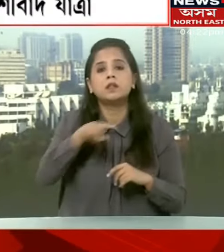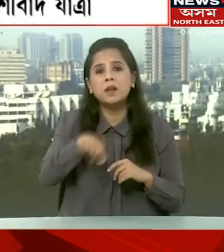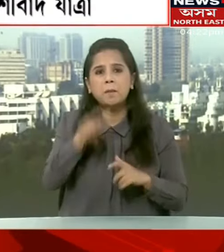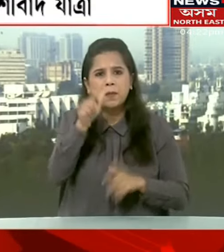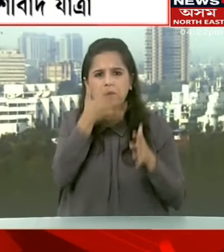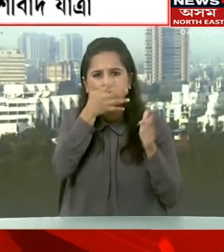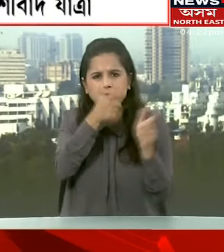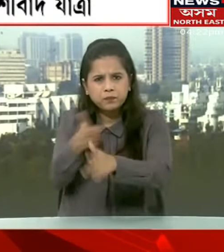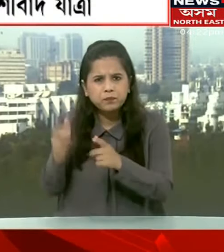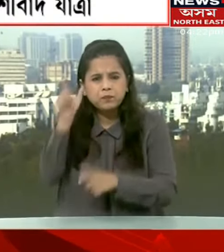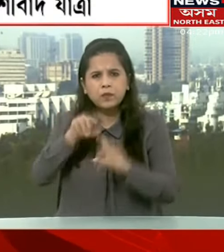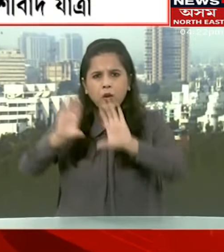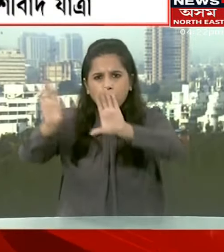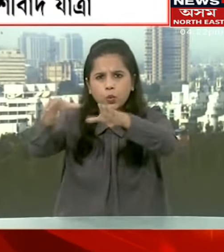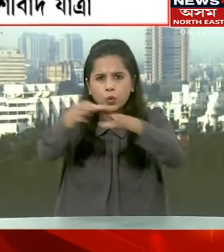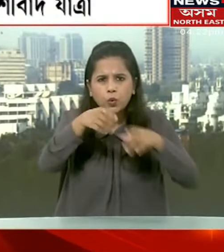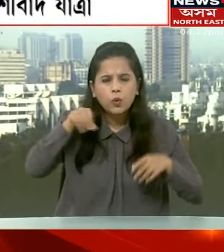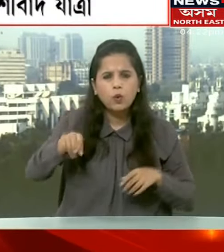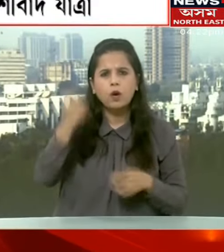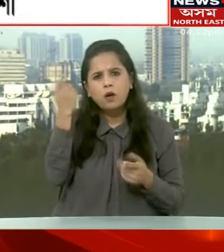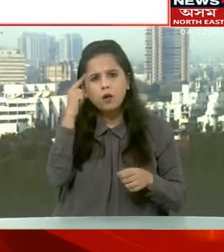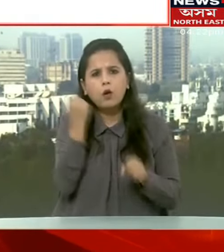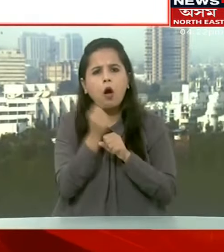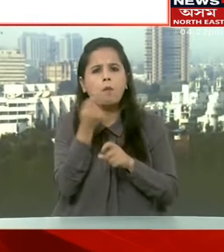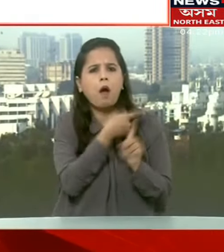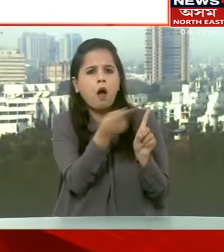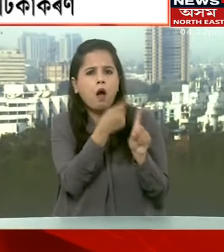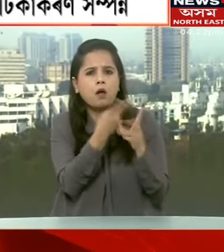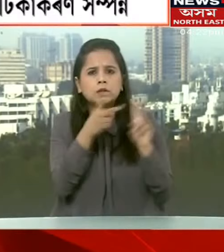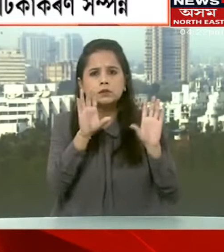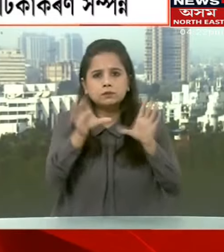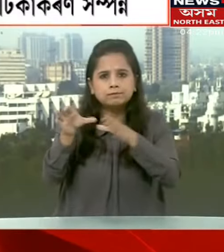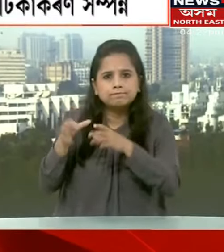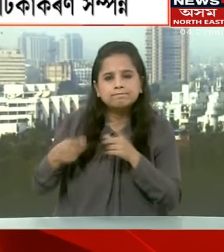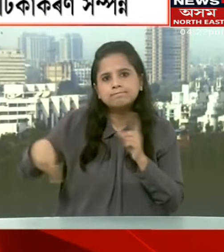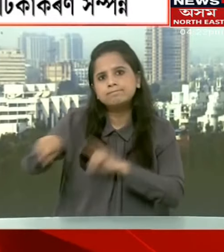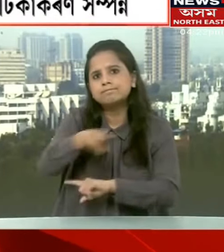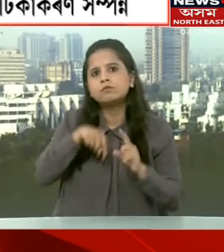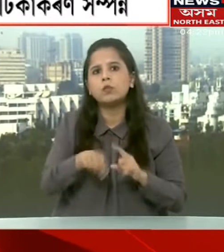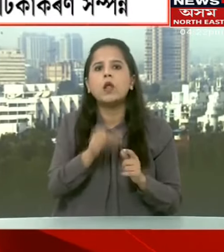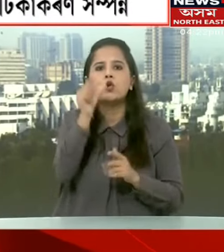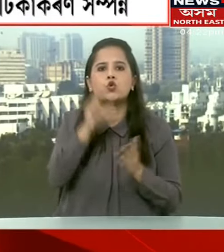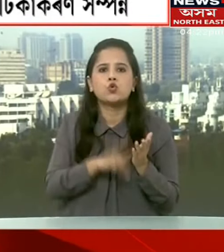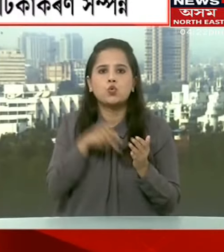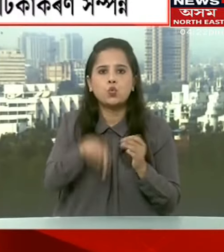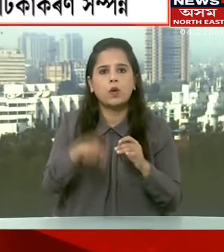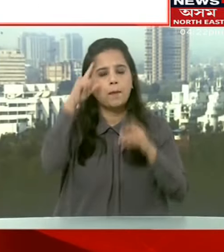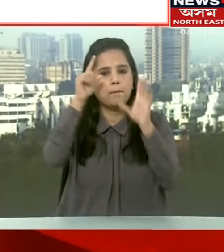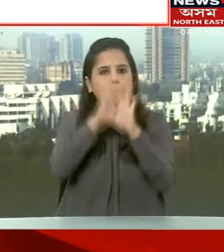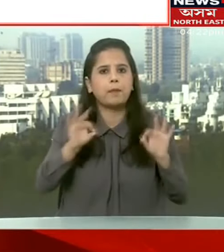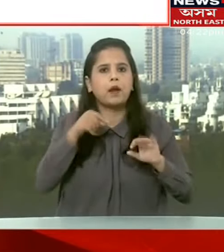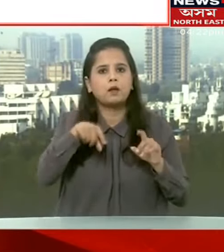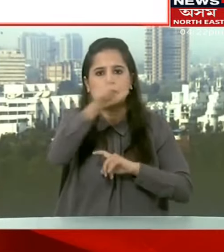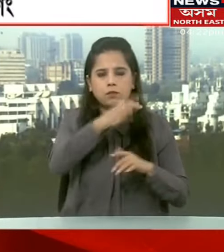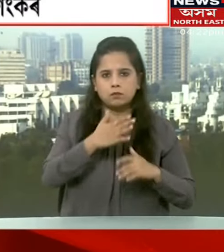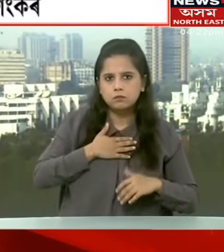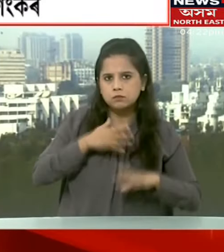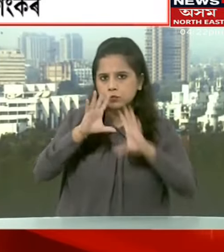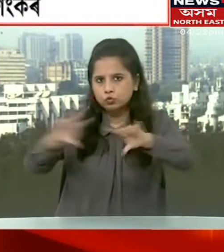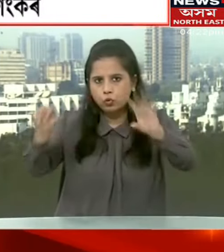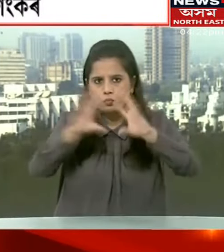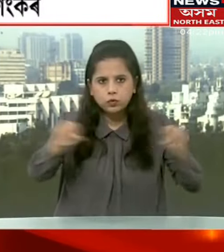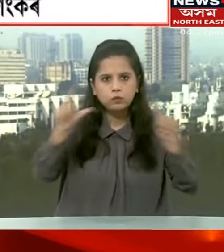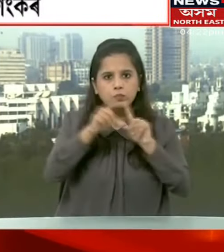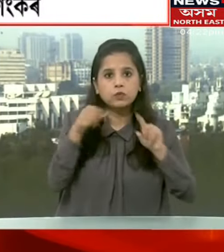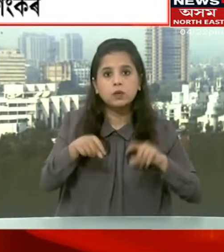आतंकवादियों, सशस्त्र समूहों और गैर सरकारी तत्वों की हरकतों के बीच संयुक्त राष्ट्र शांति रक्षक काम करते हैं। उन्होंने कहा कि शांति